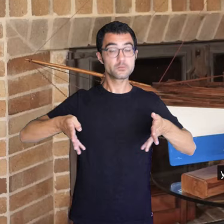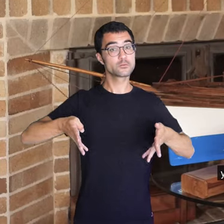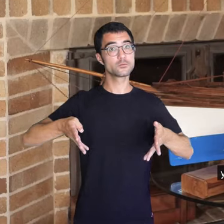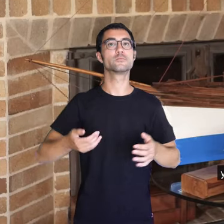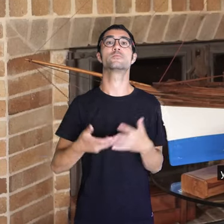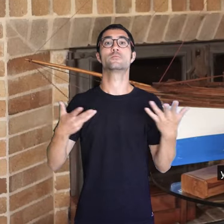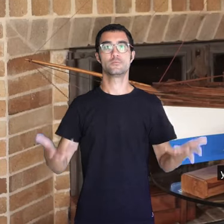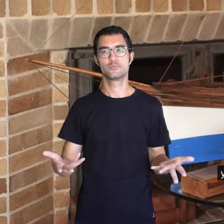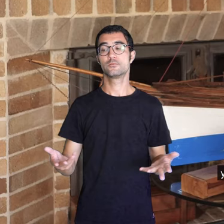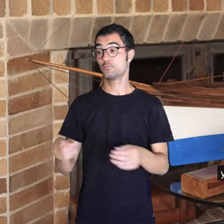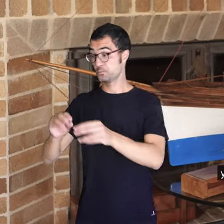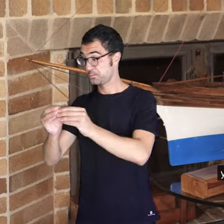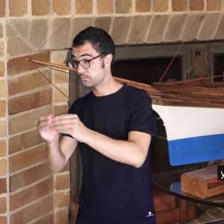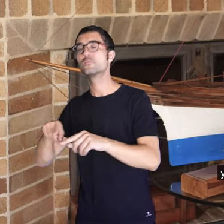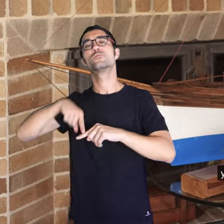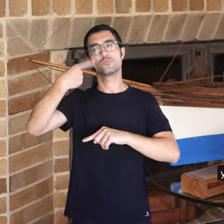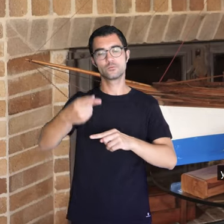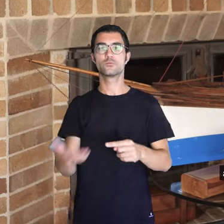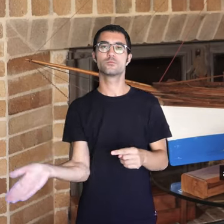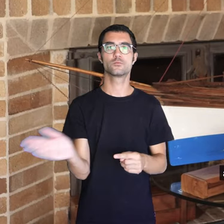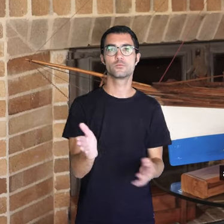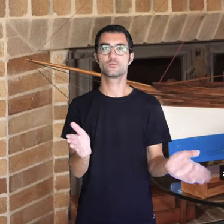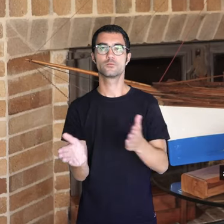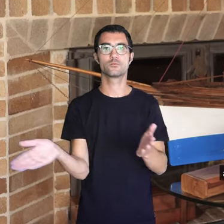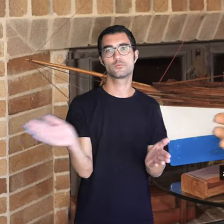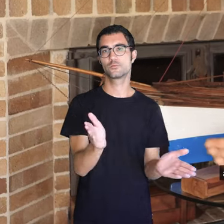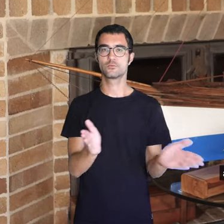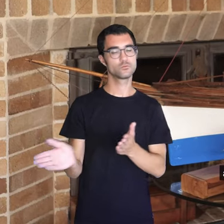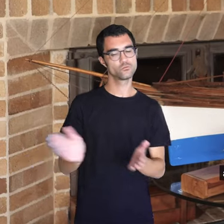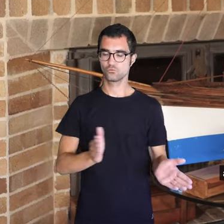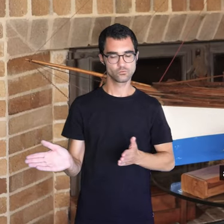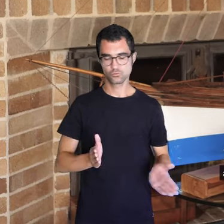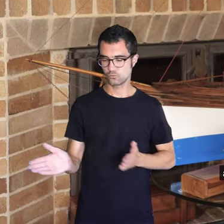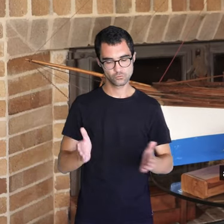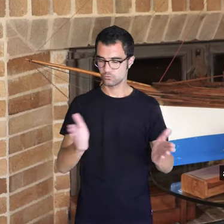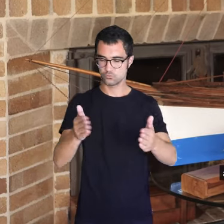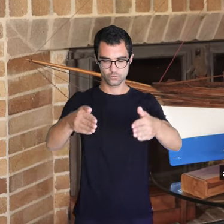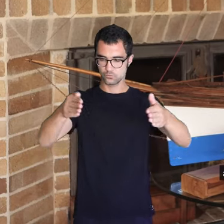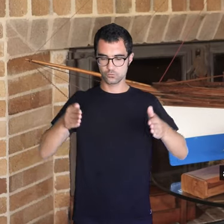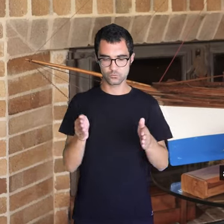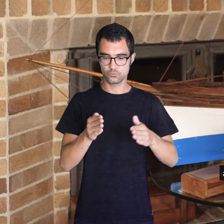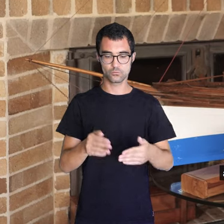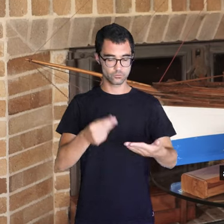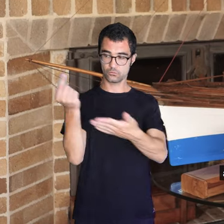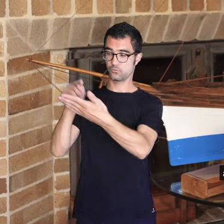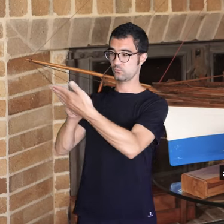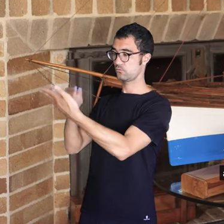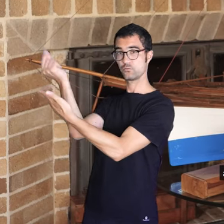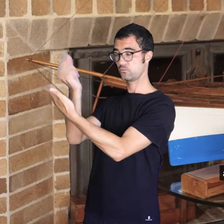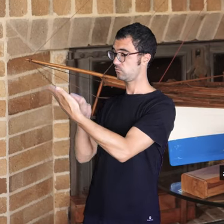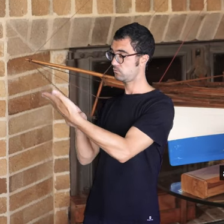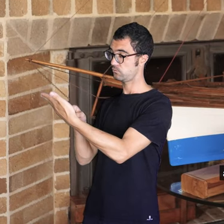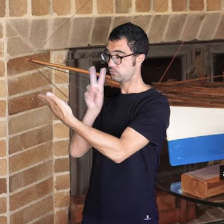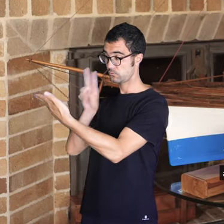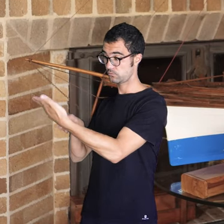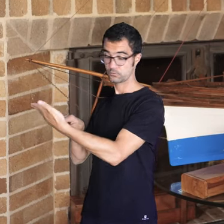mester. Una vegada així, després els ensemblaven i els anaven col·locant de manera que segons el plano